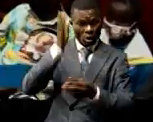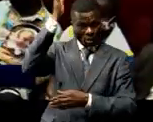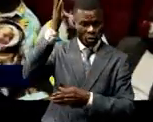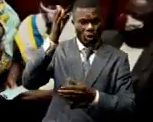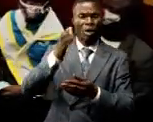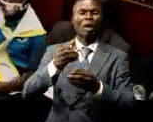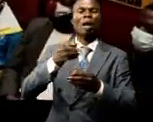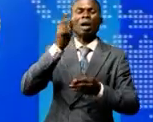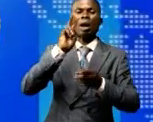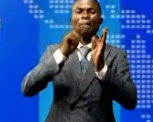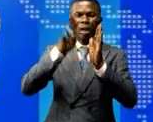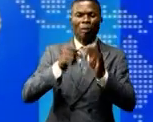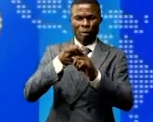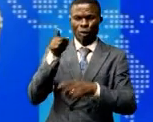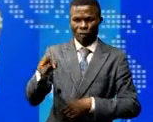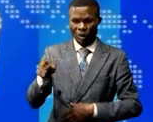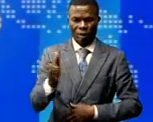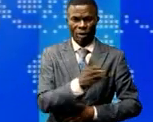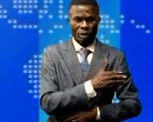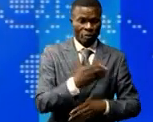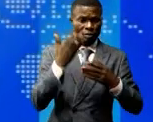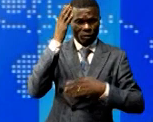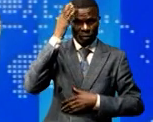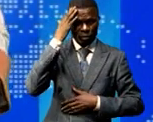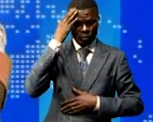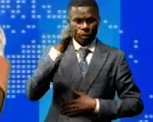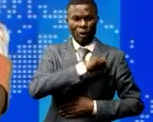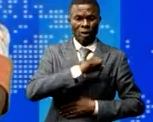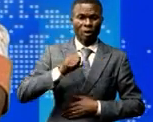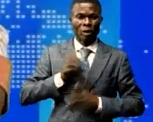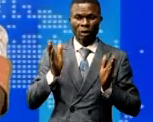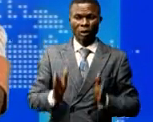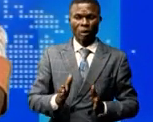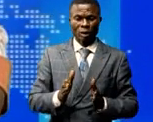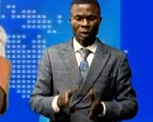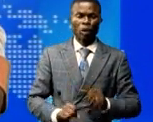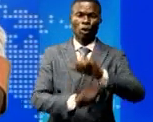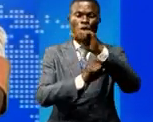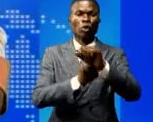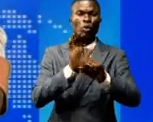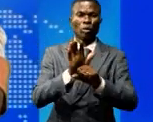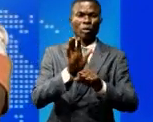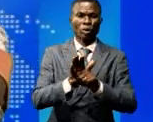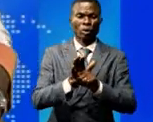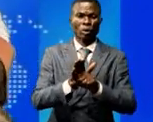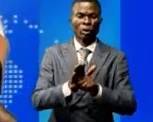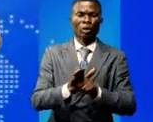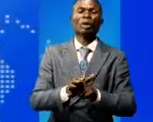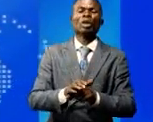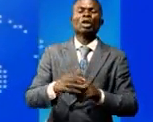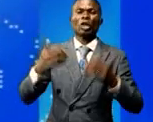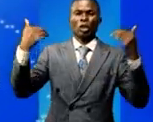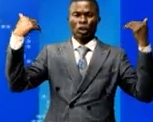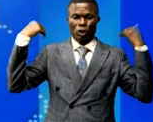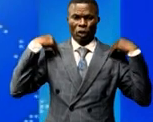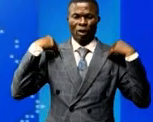futurs parlementaires. Sachez également que la Chambre haute du Parlement apporte son soutien total à l'état de siège instauré par